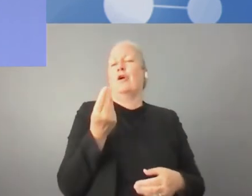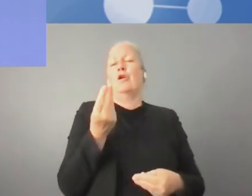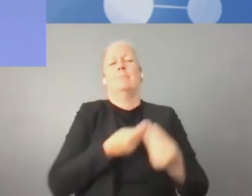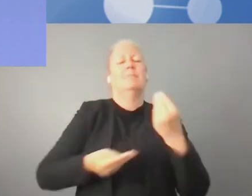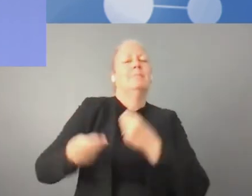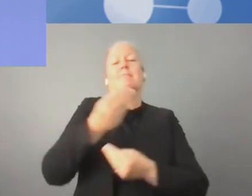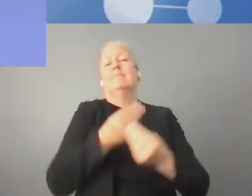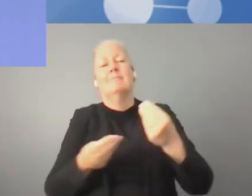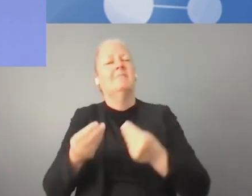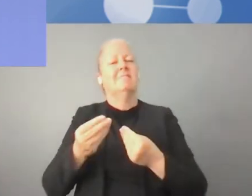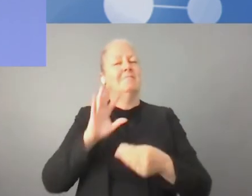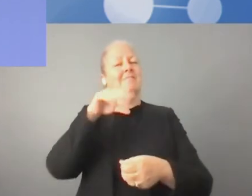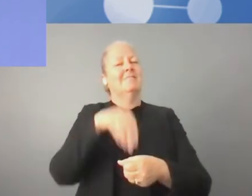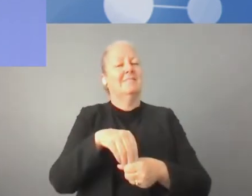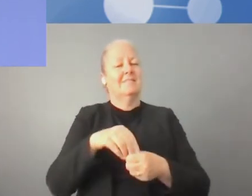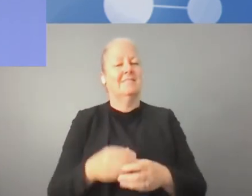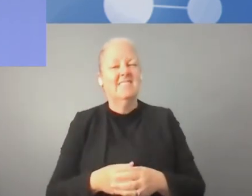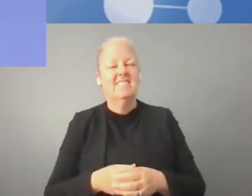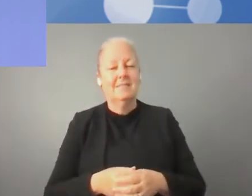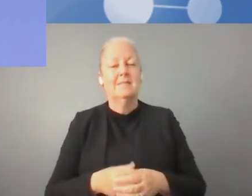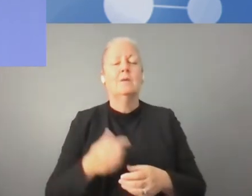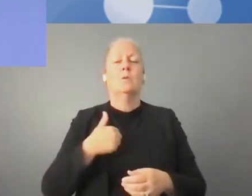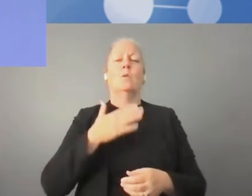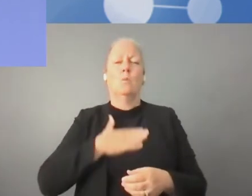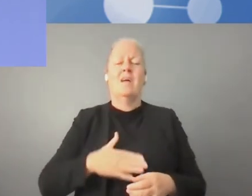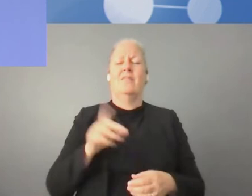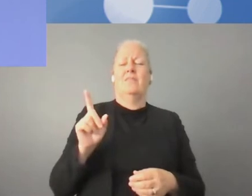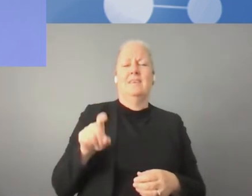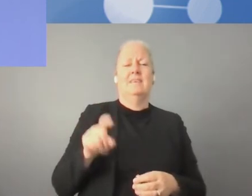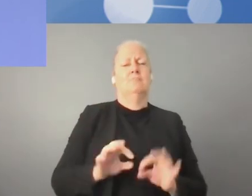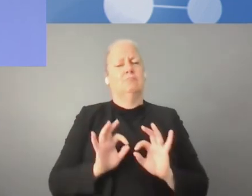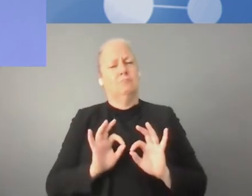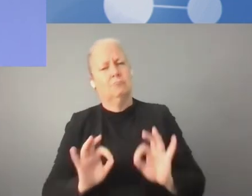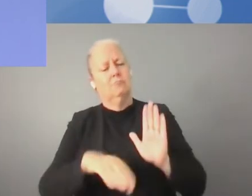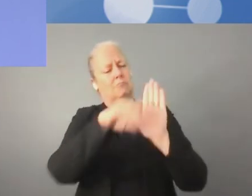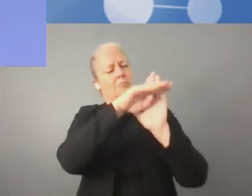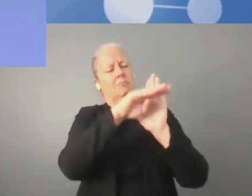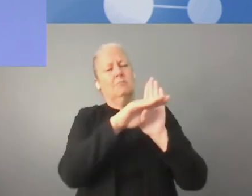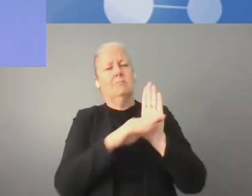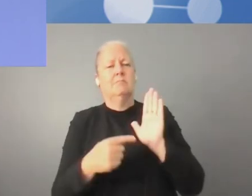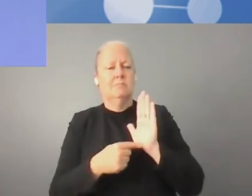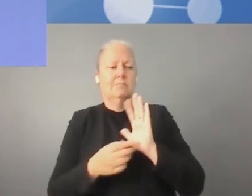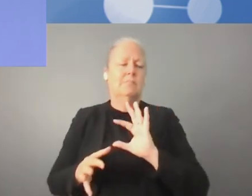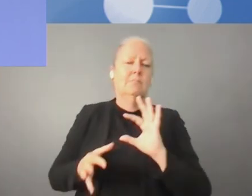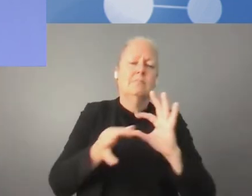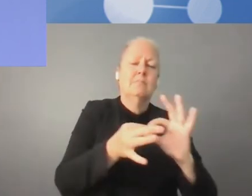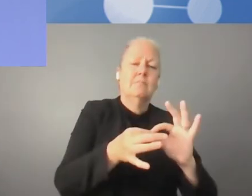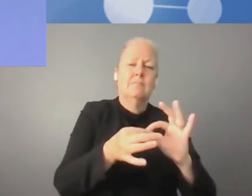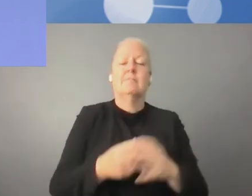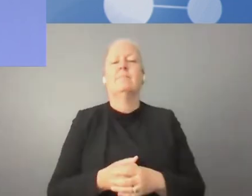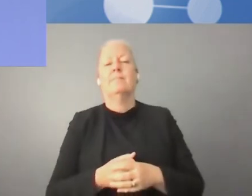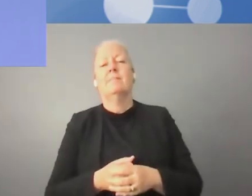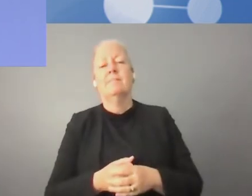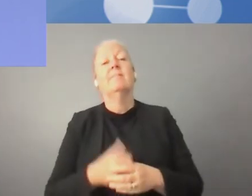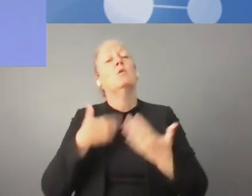以比较骄傲的说，是我们老百姓非常大的部分